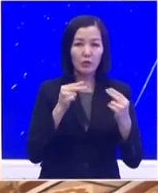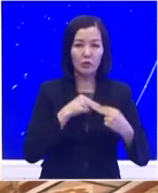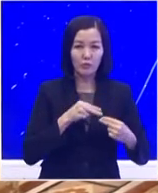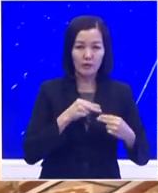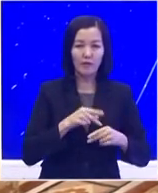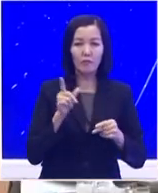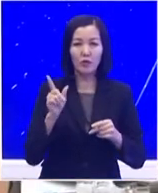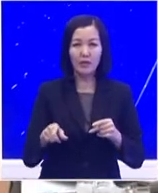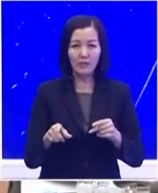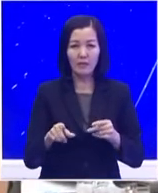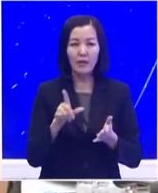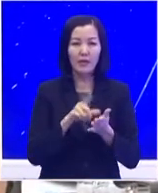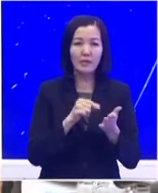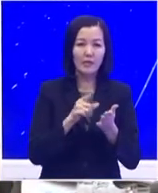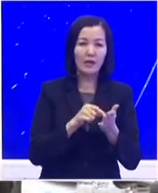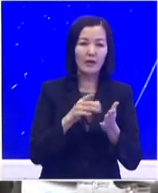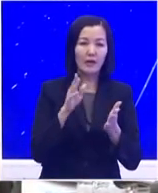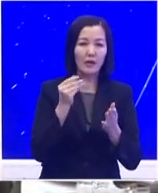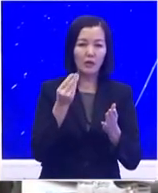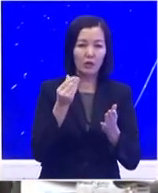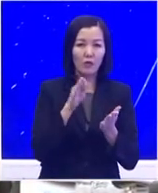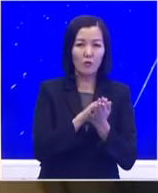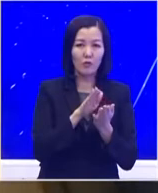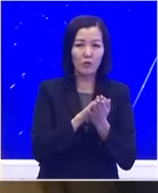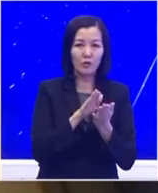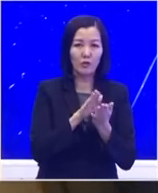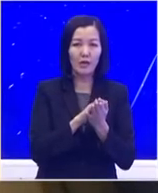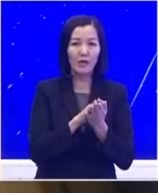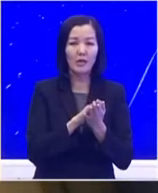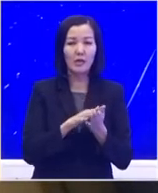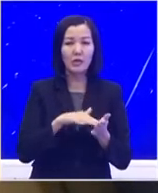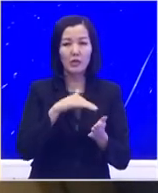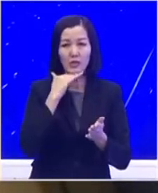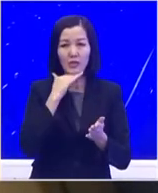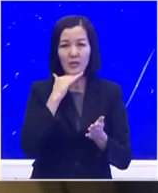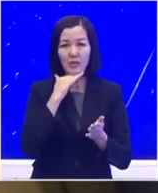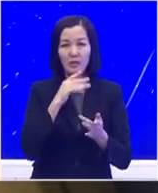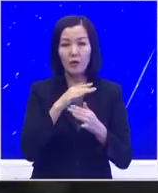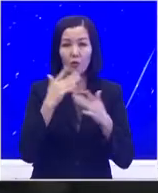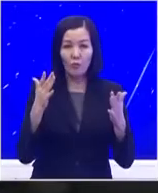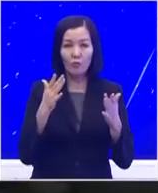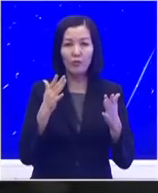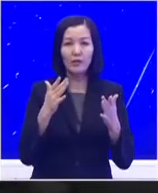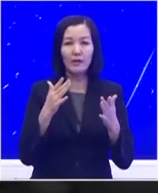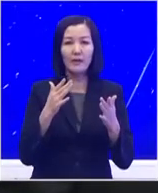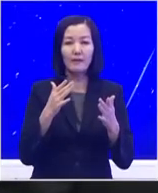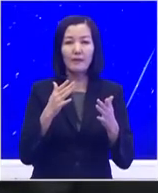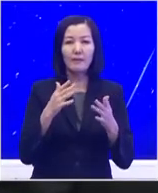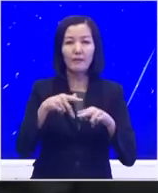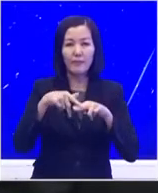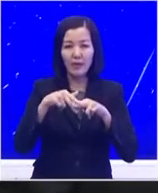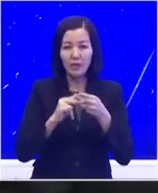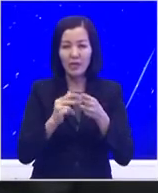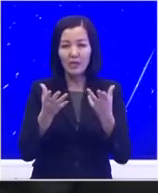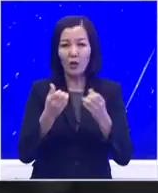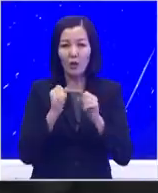Біріншісі, жұмыс істеп жүрген азаматтың зейнетақы қорындағы жарналары оның жеткілікті шегінен асатын болса, оның белгілі бір бөлігін